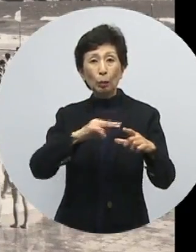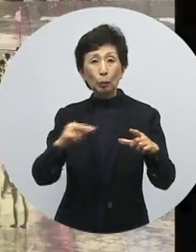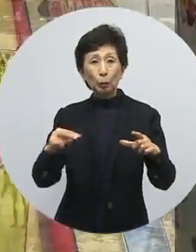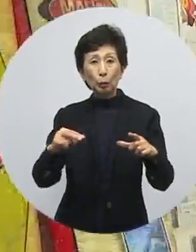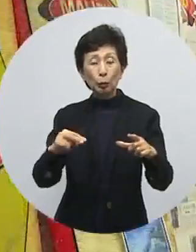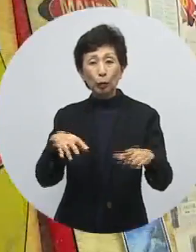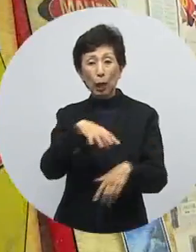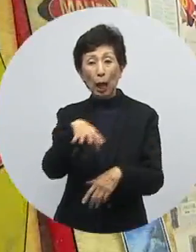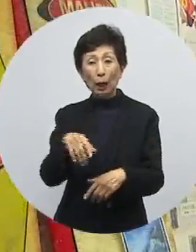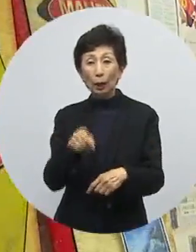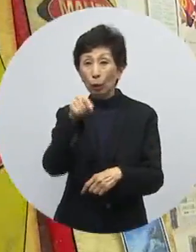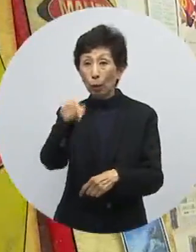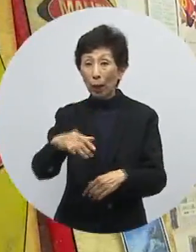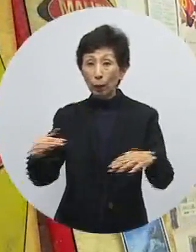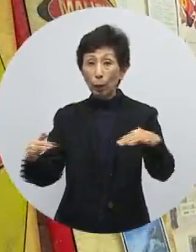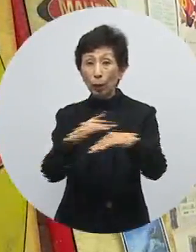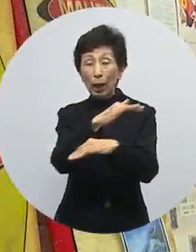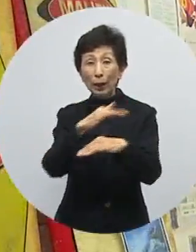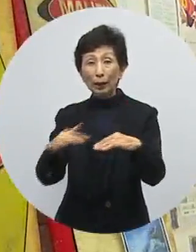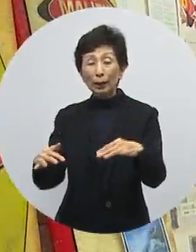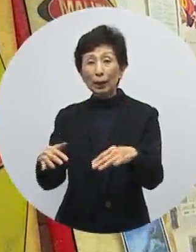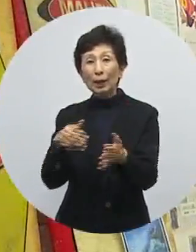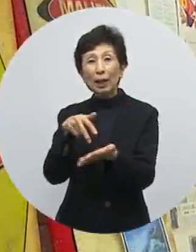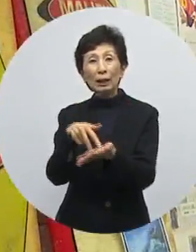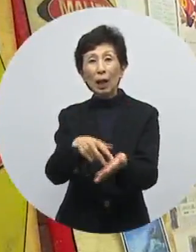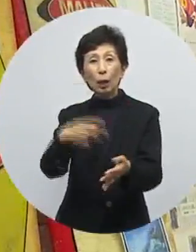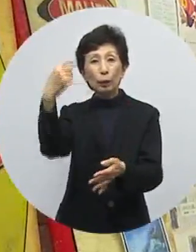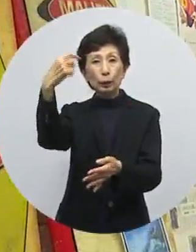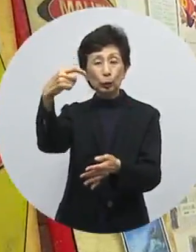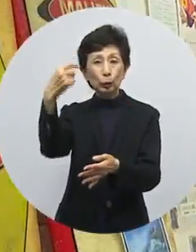の海岸でサーフィンスクールが開催されたのです。